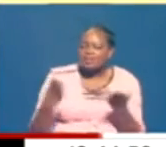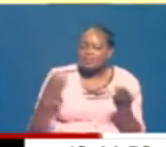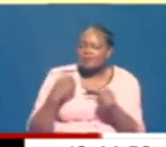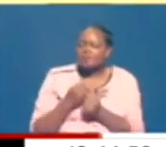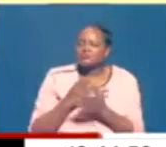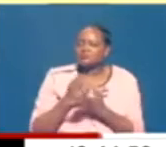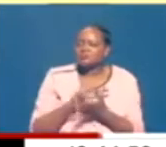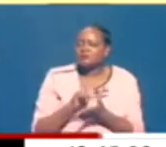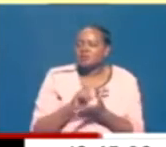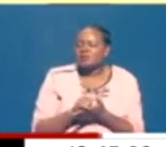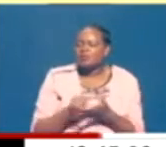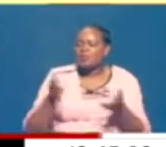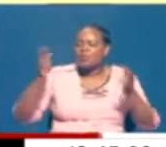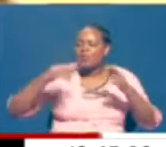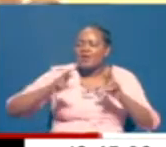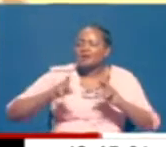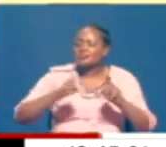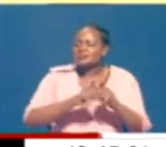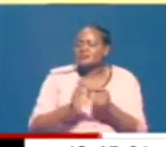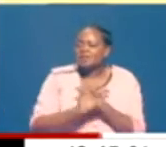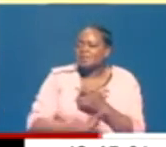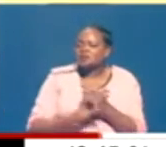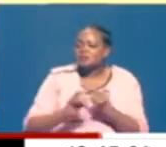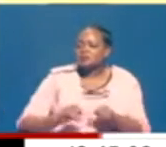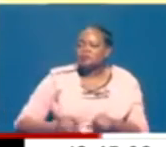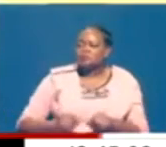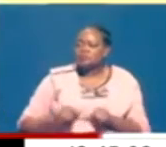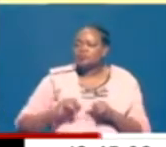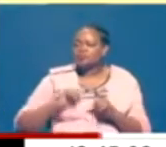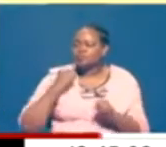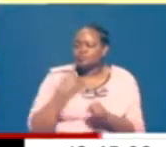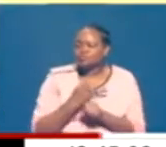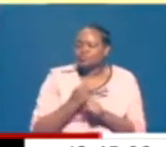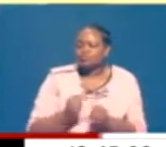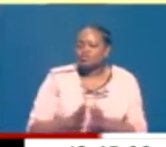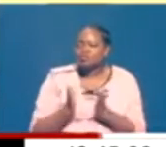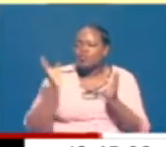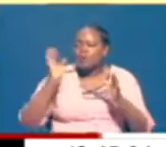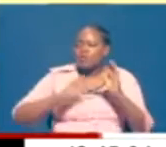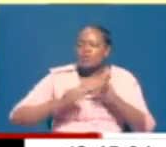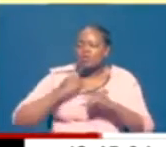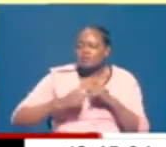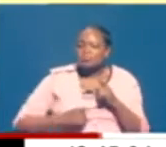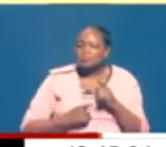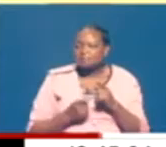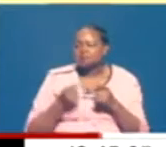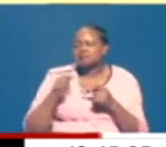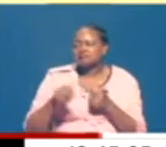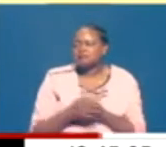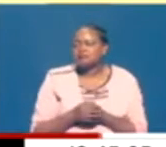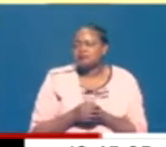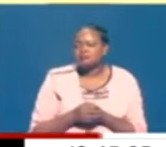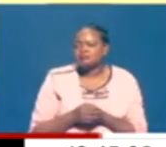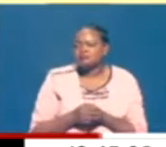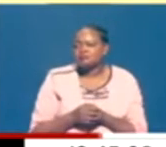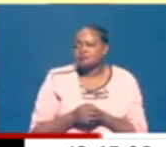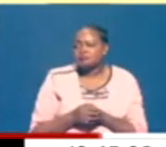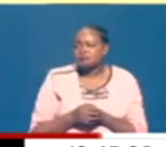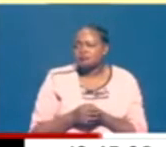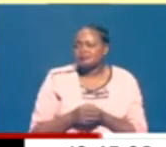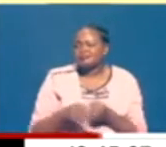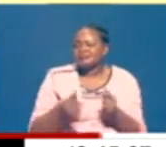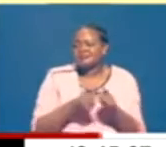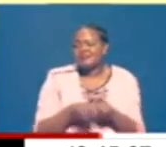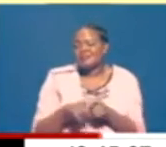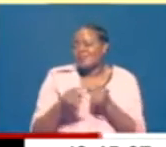kwamba tuko tayari kama nchi kwenda kwa general election. Uh-huh. Mwaka inakuja. Hiyo pia itakuwa ni